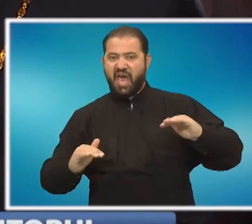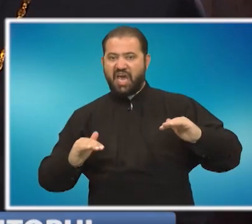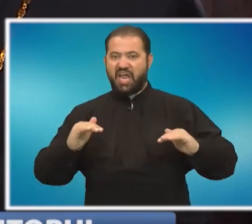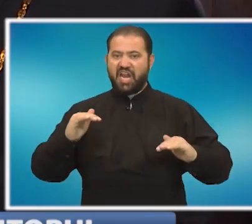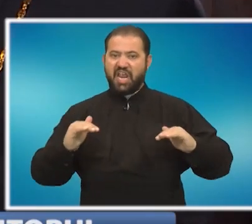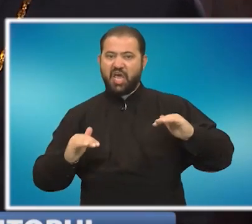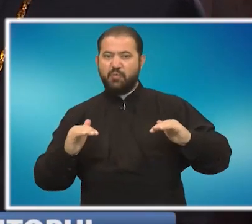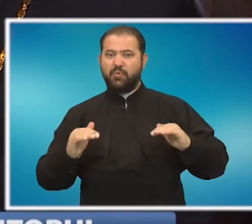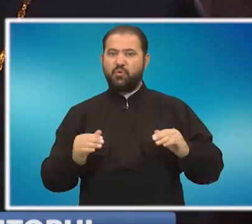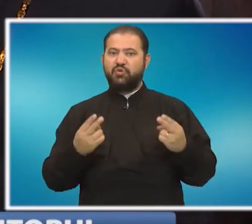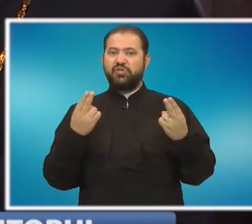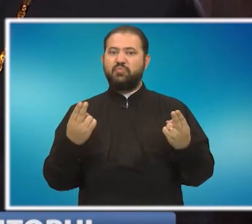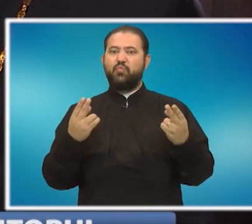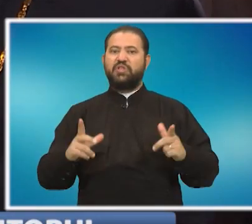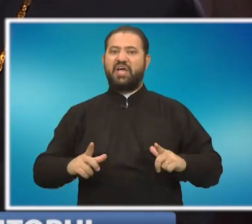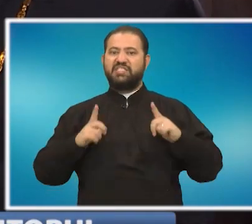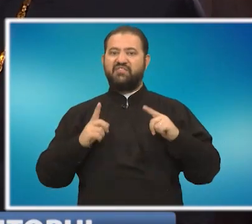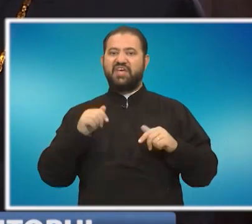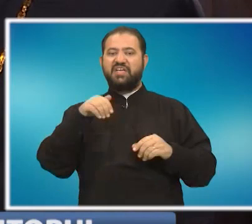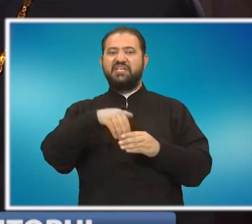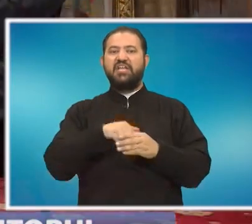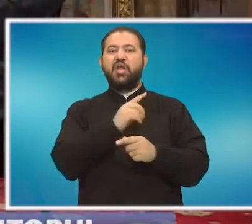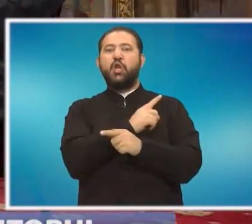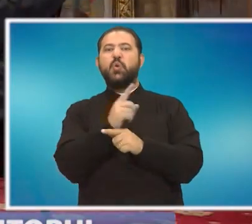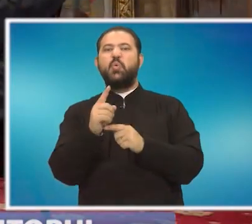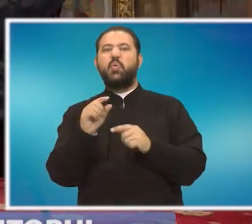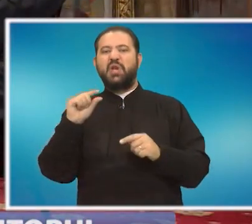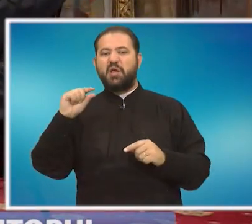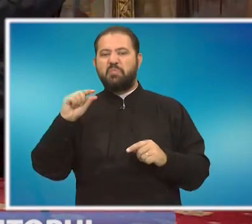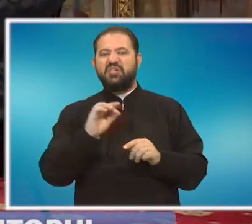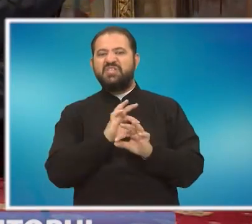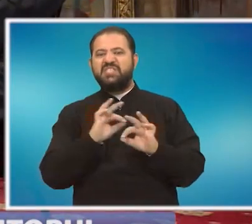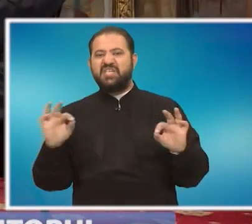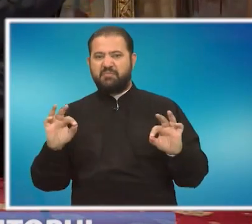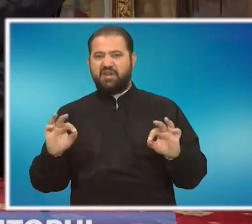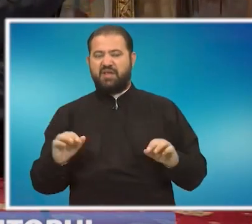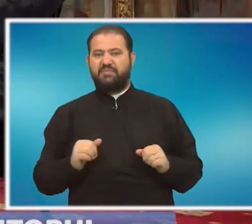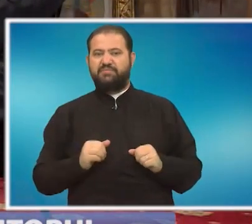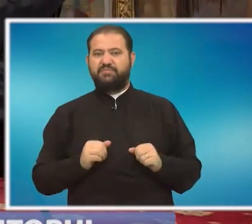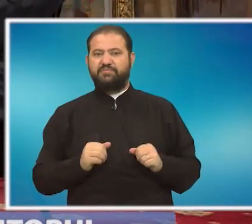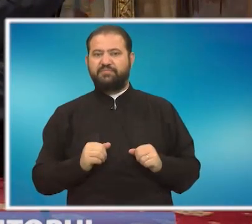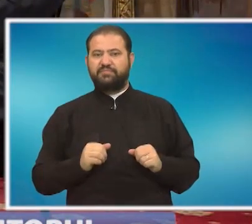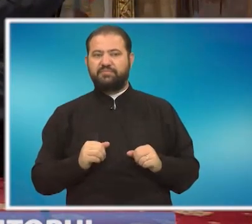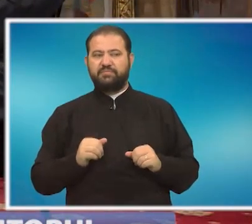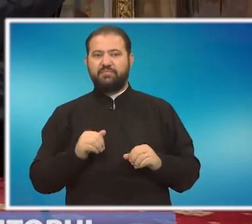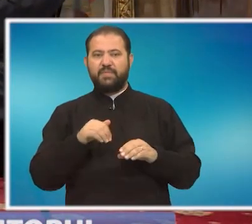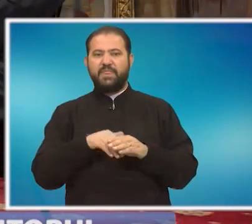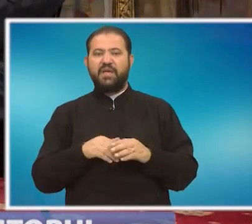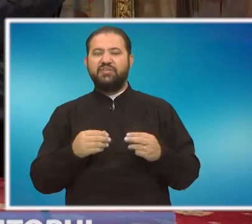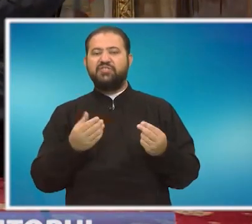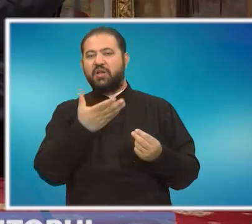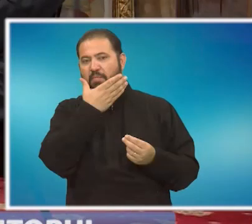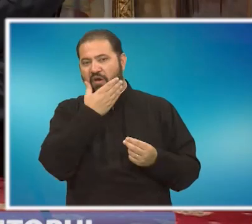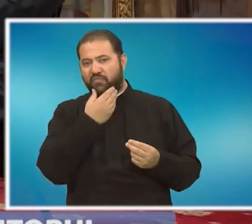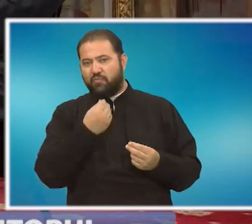și sensul vieții în lucrurile simple, în ceea ce mă definește în modul cel mai